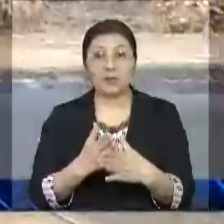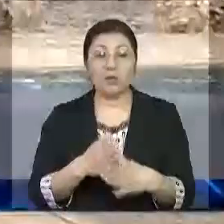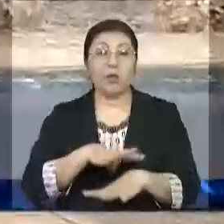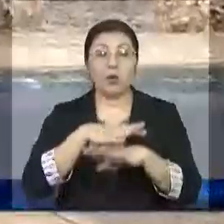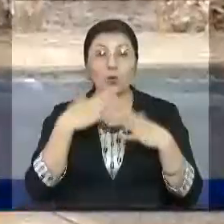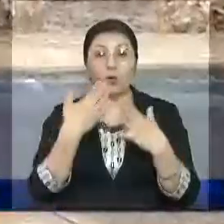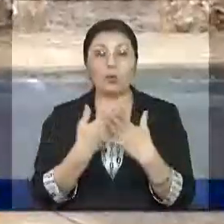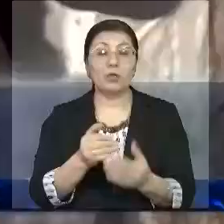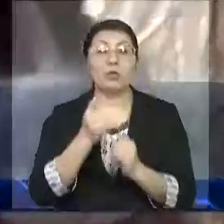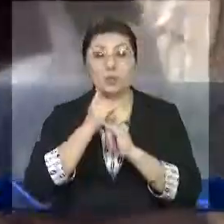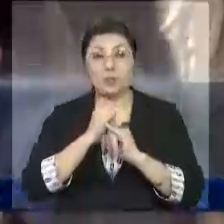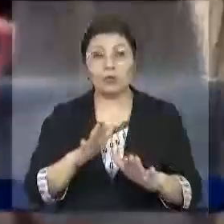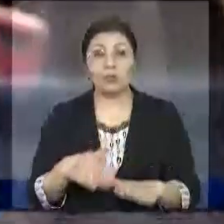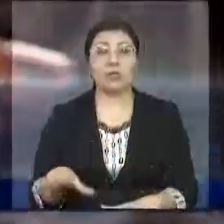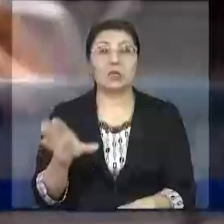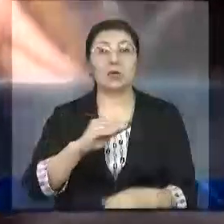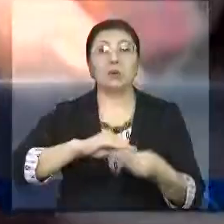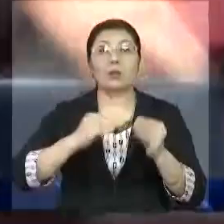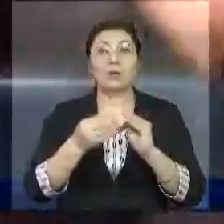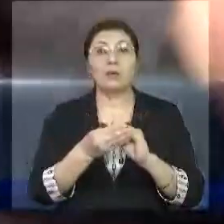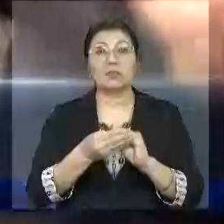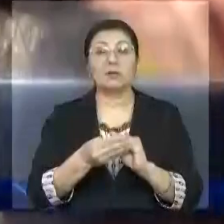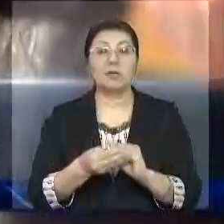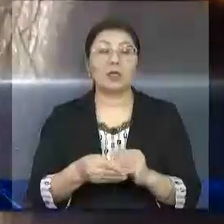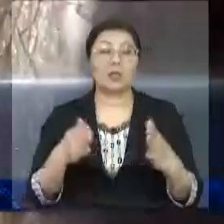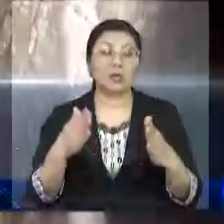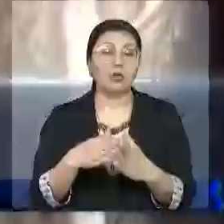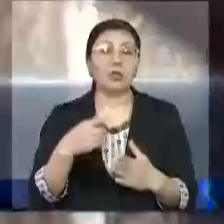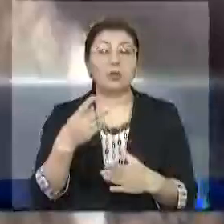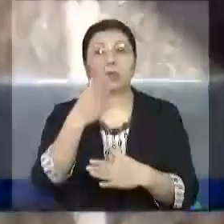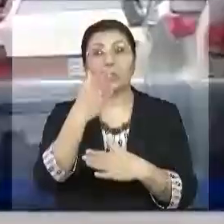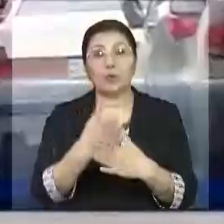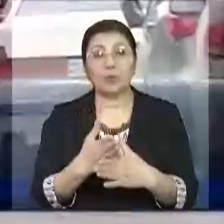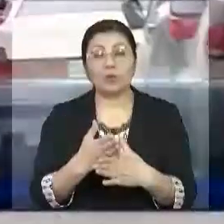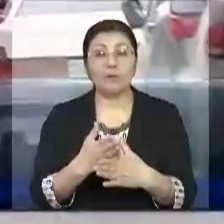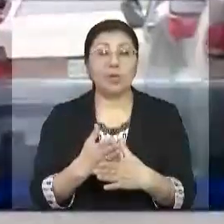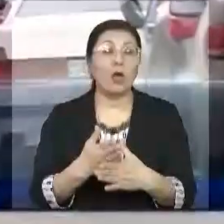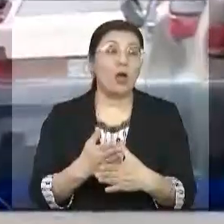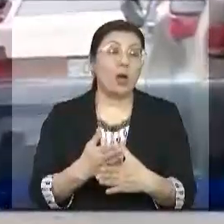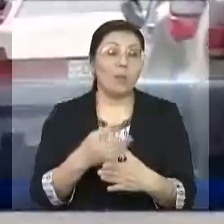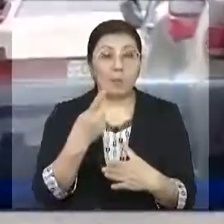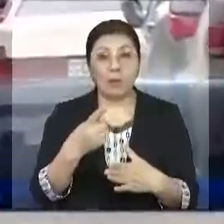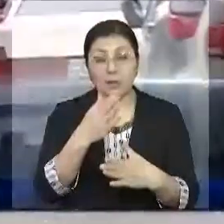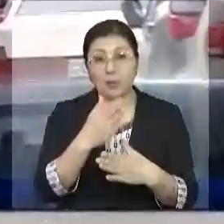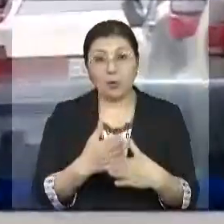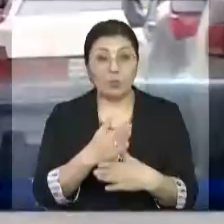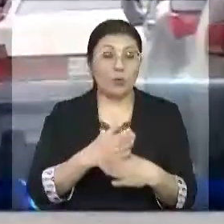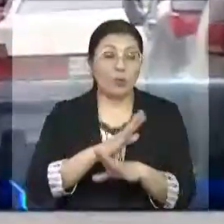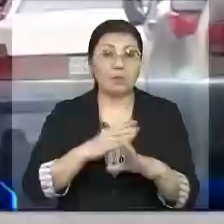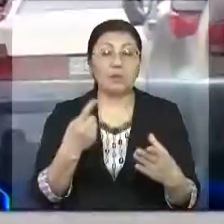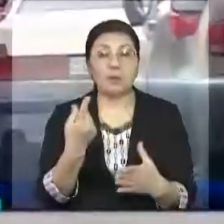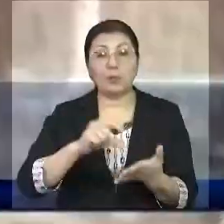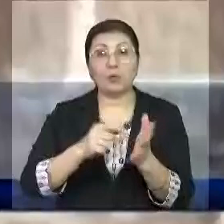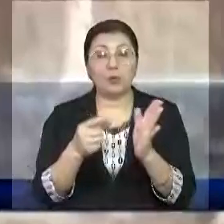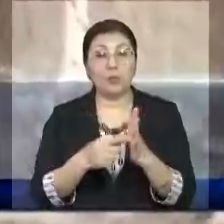көбіне мүмкін емес. Барлық мәселе мүліктің кем дегенде бір бөлігінің бөлінбейтіндігінде. Мәселен, бір бөлмелі пәтер